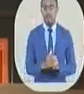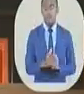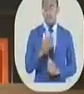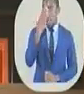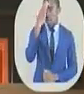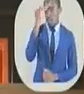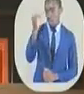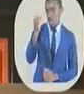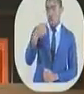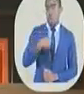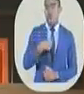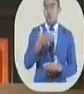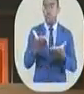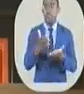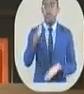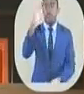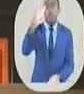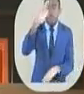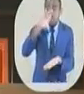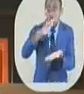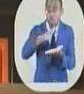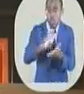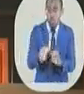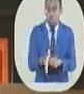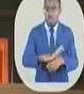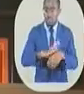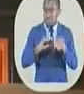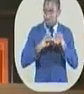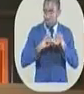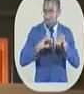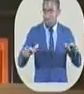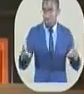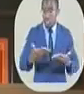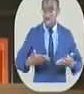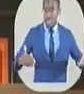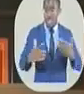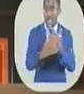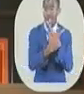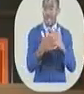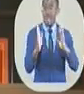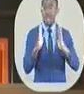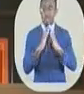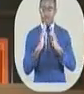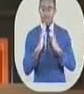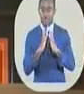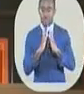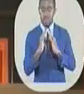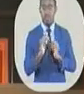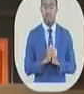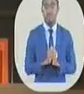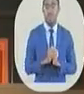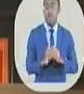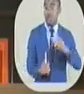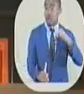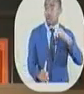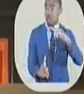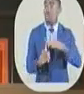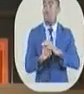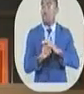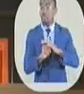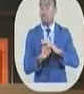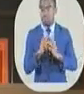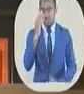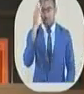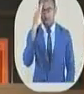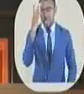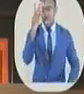Afin de freiner la propagation du Covid-19 sur les territoires nationaux, l'apparition du virus,